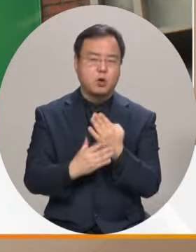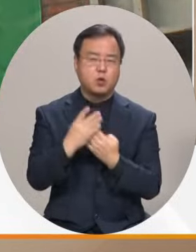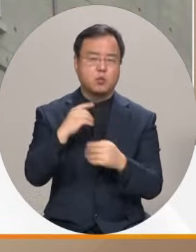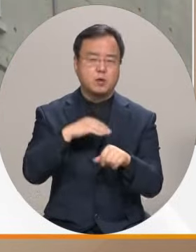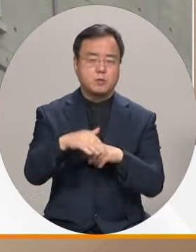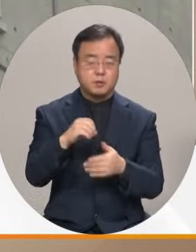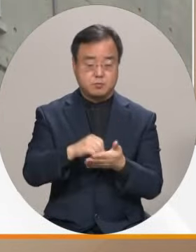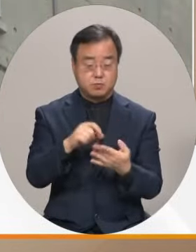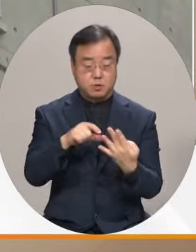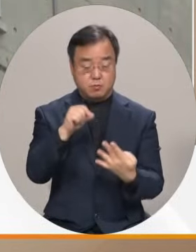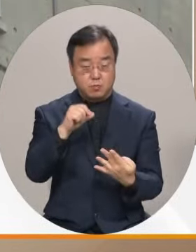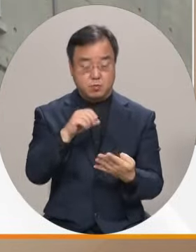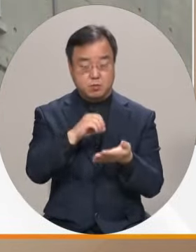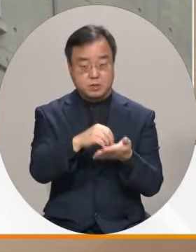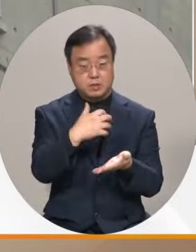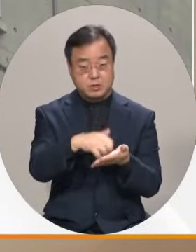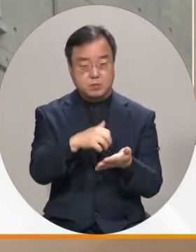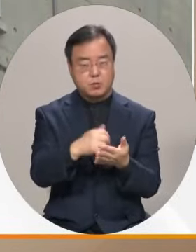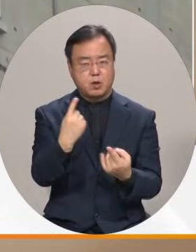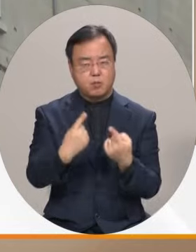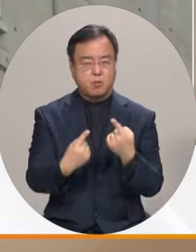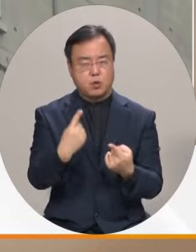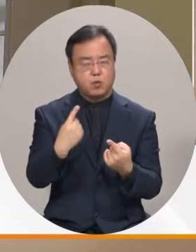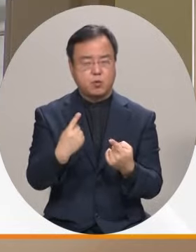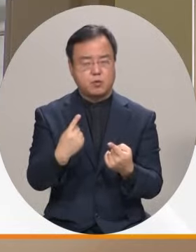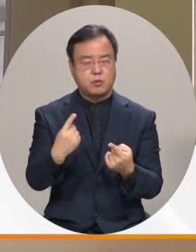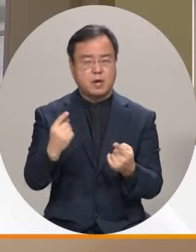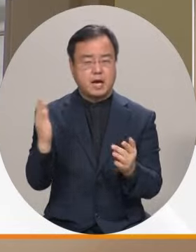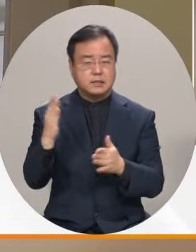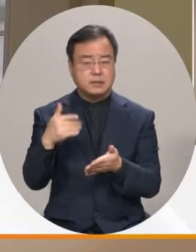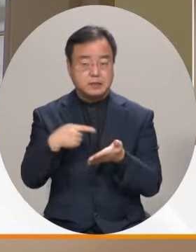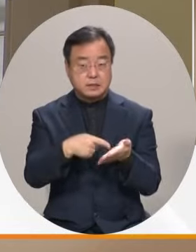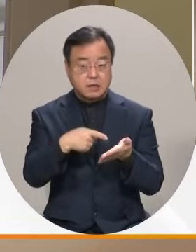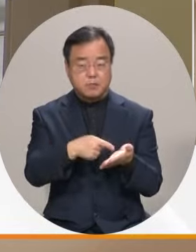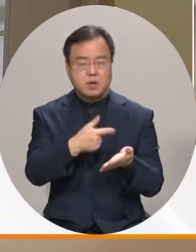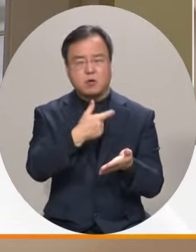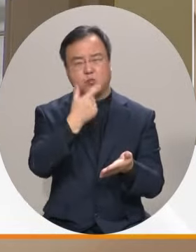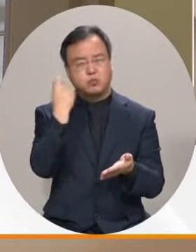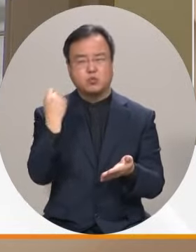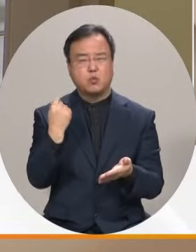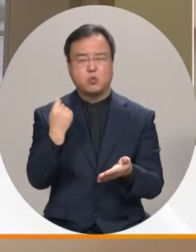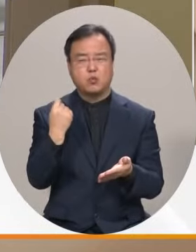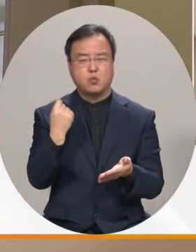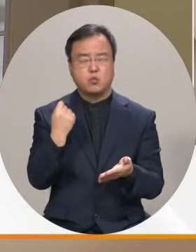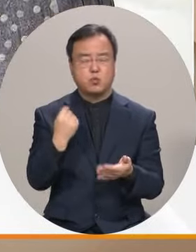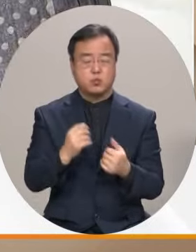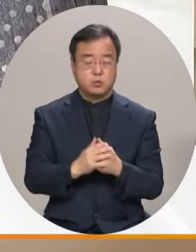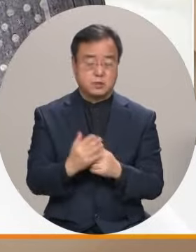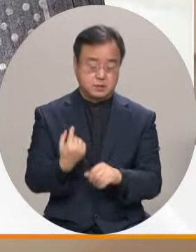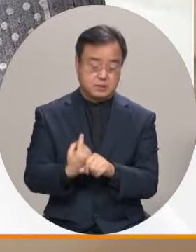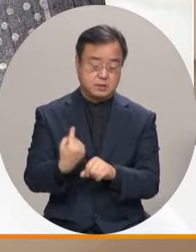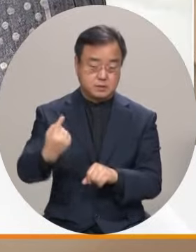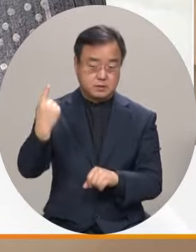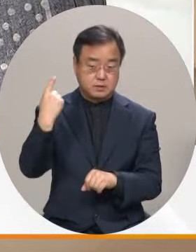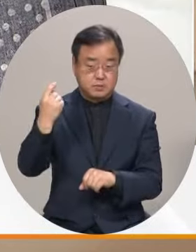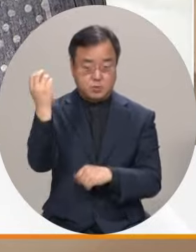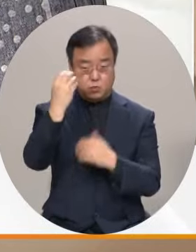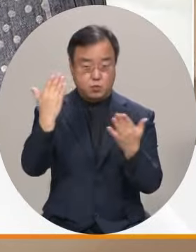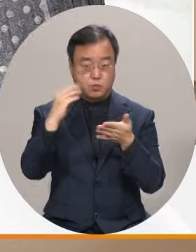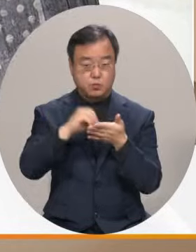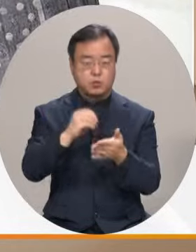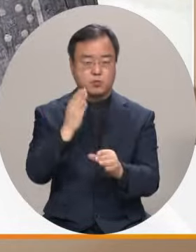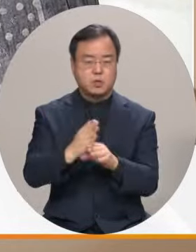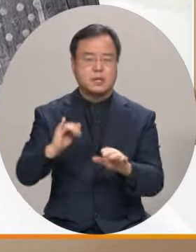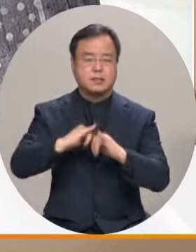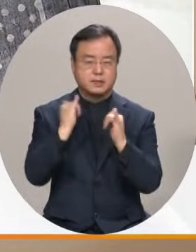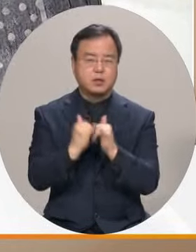정원보다 지원자가 적어서 미달이 되는 학교가 많다는 건데요 실제로 지난해 입시에서도 사회통합전형 지원자